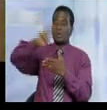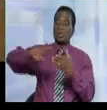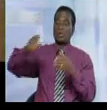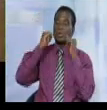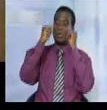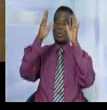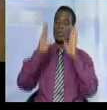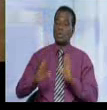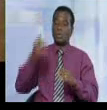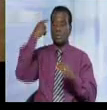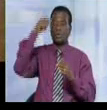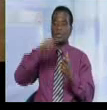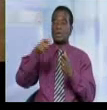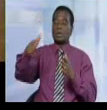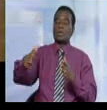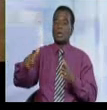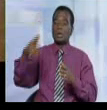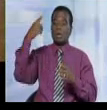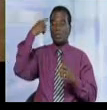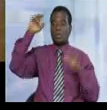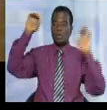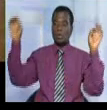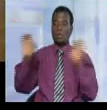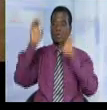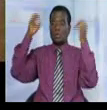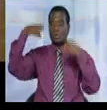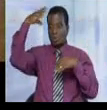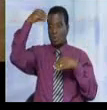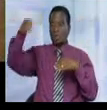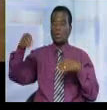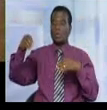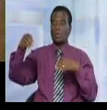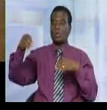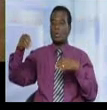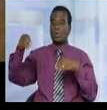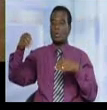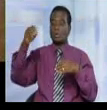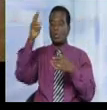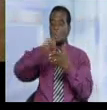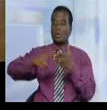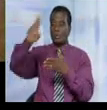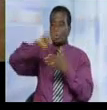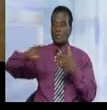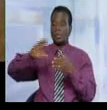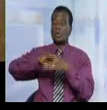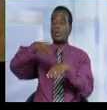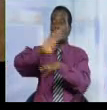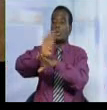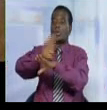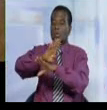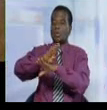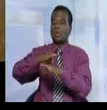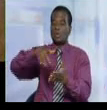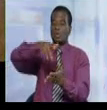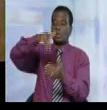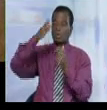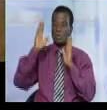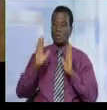ivoiriennes. À cet effet, et pour célébrer l'homme d'État, père fondateur de l'Université de Boaké, les